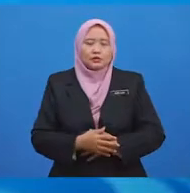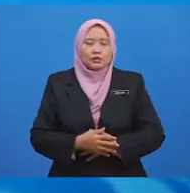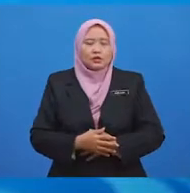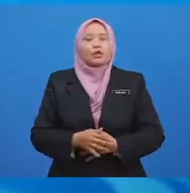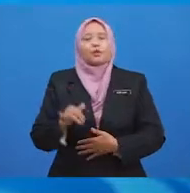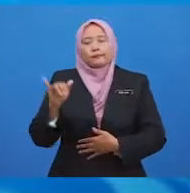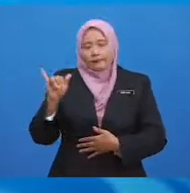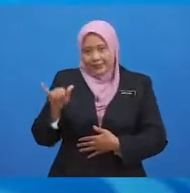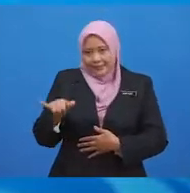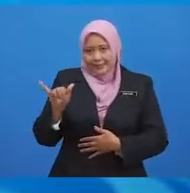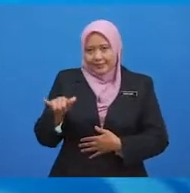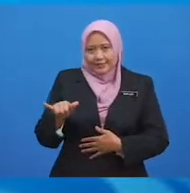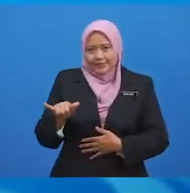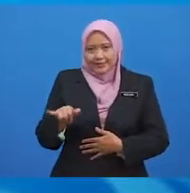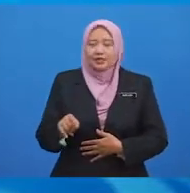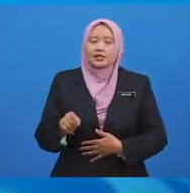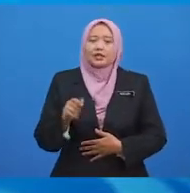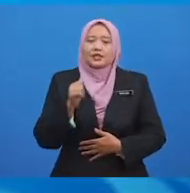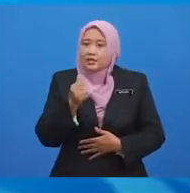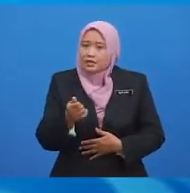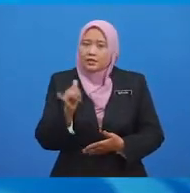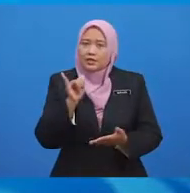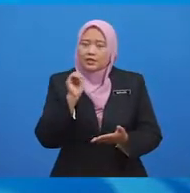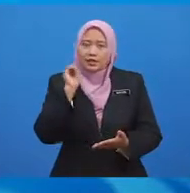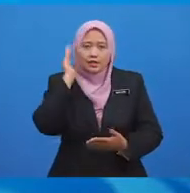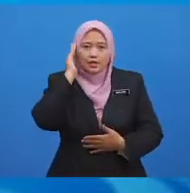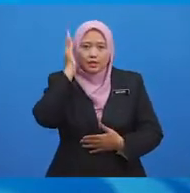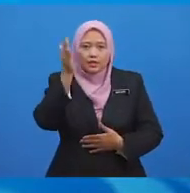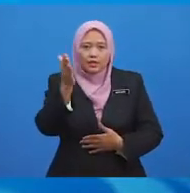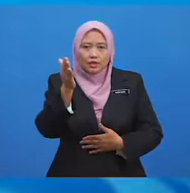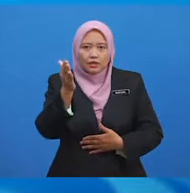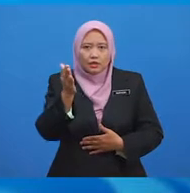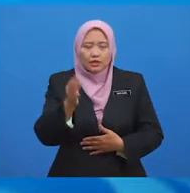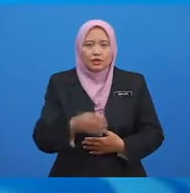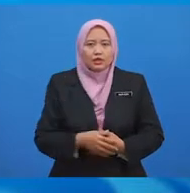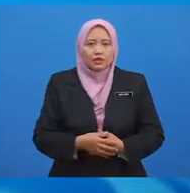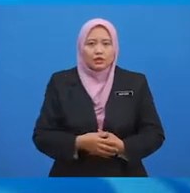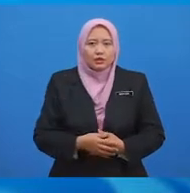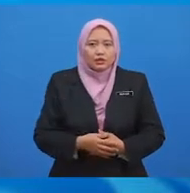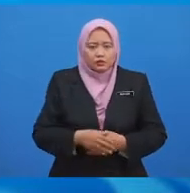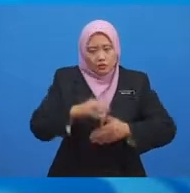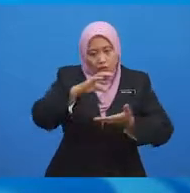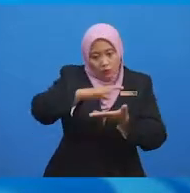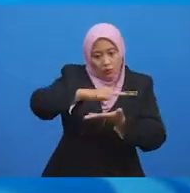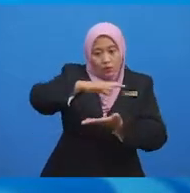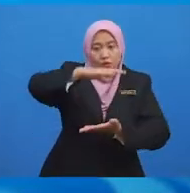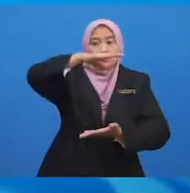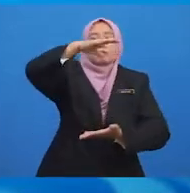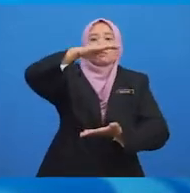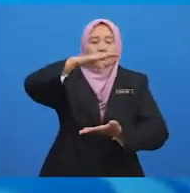Ya, ia akan menyebabkan timbunan sampah